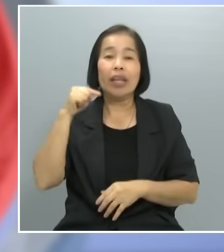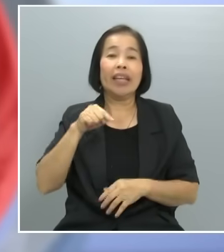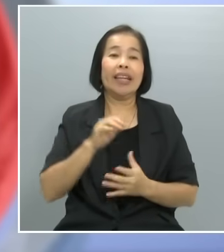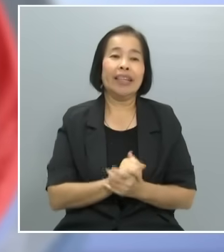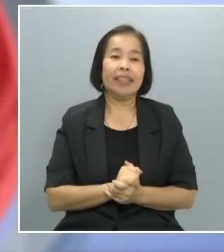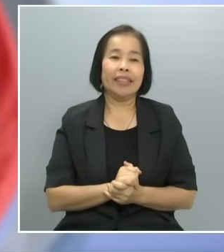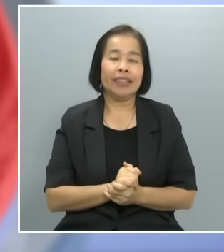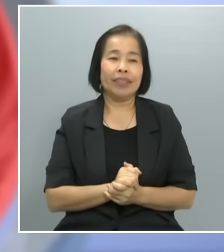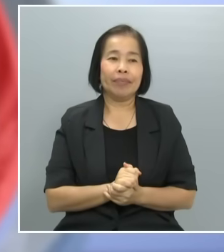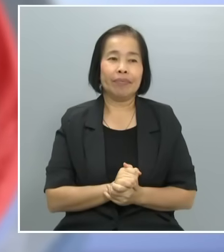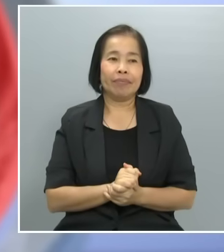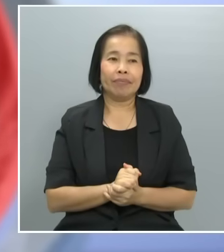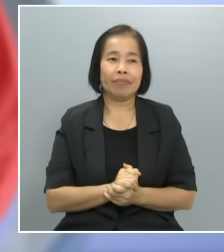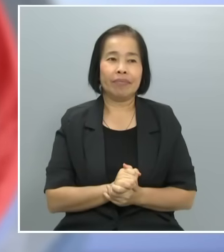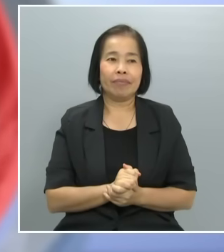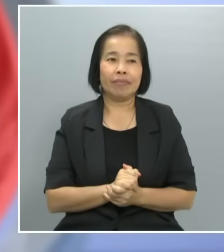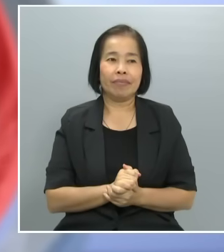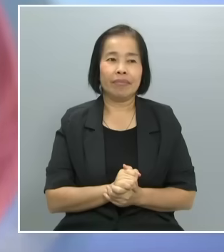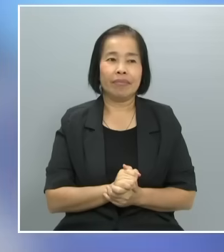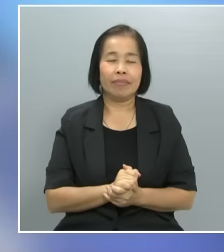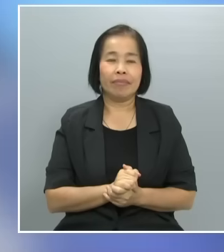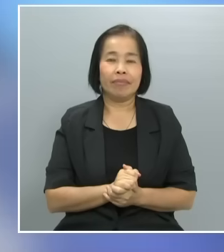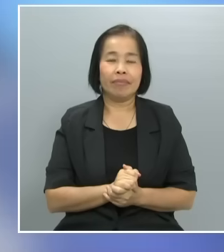ส่งมาดูโปรไฟล์นี่ฮะ